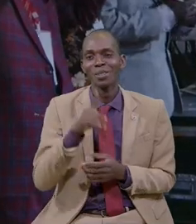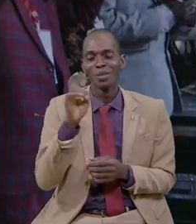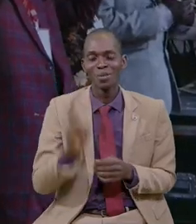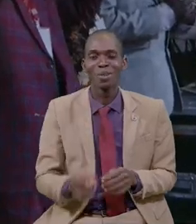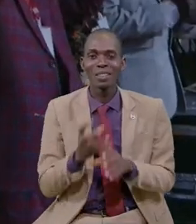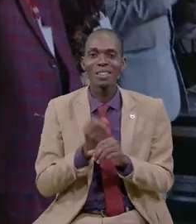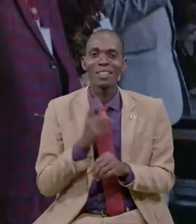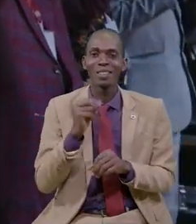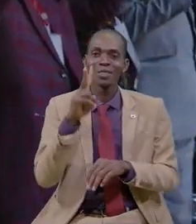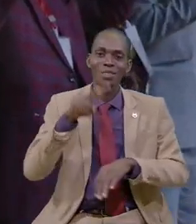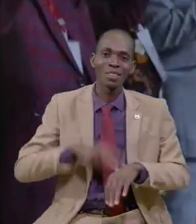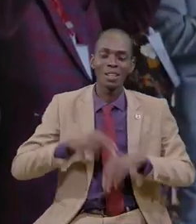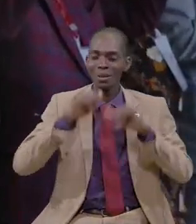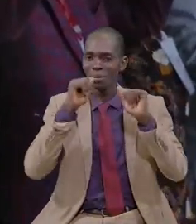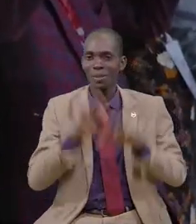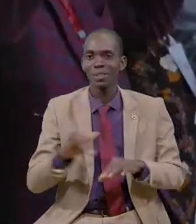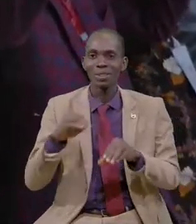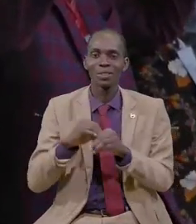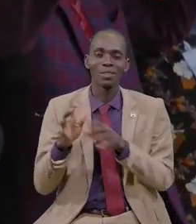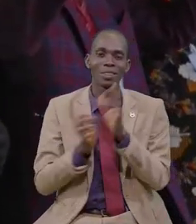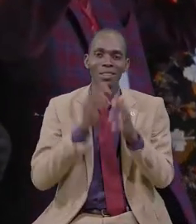Tu dois recevoir la double onction.